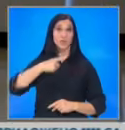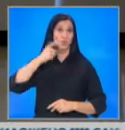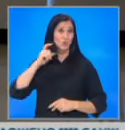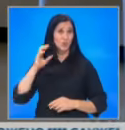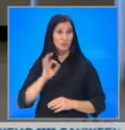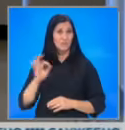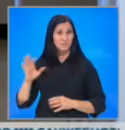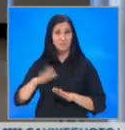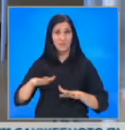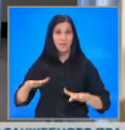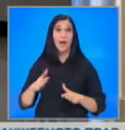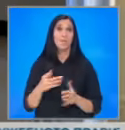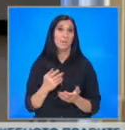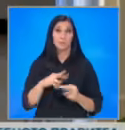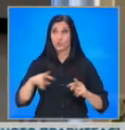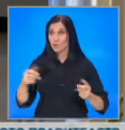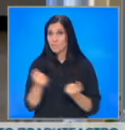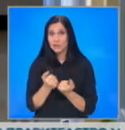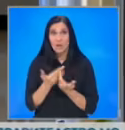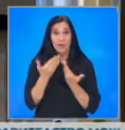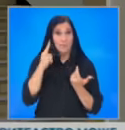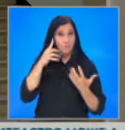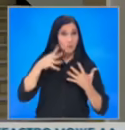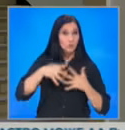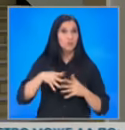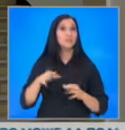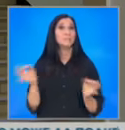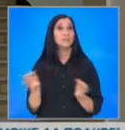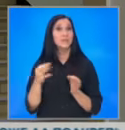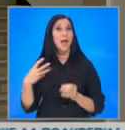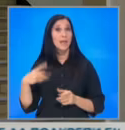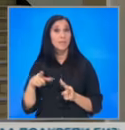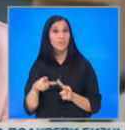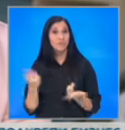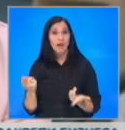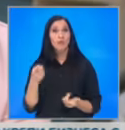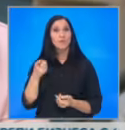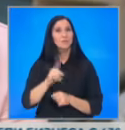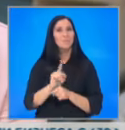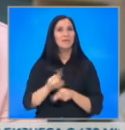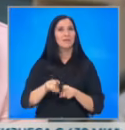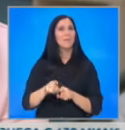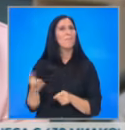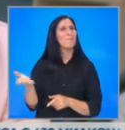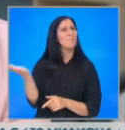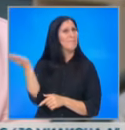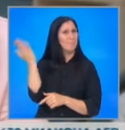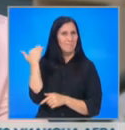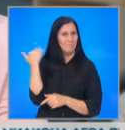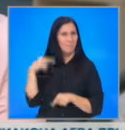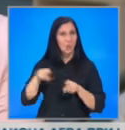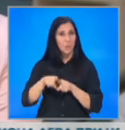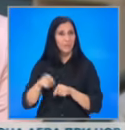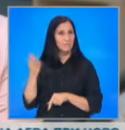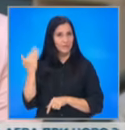места психолог дори няма. За специалистът Елена Мечева този момент е дежавю. Говорим за същите неща.